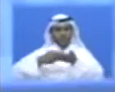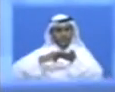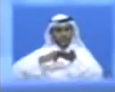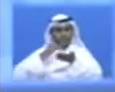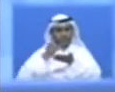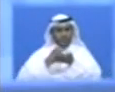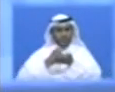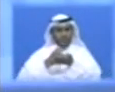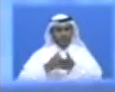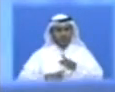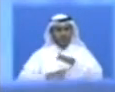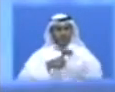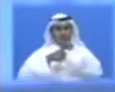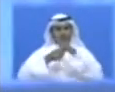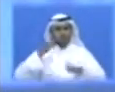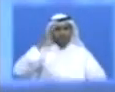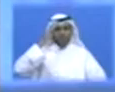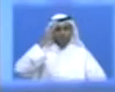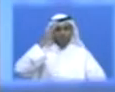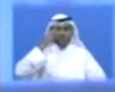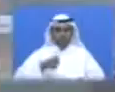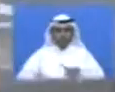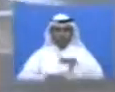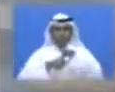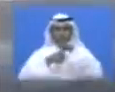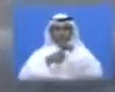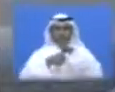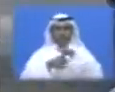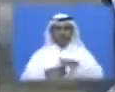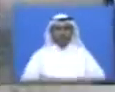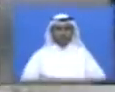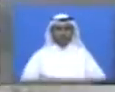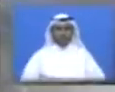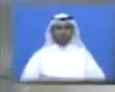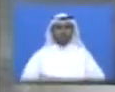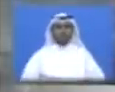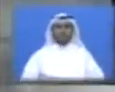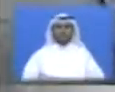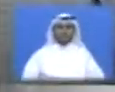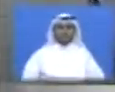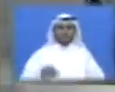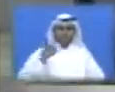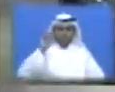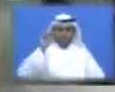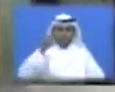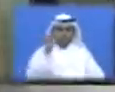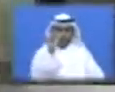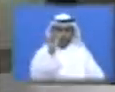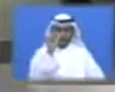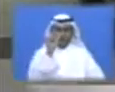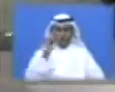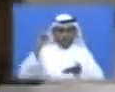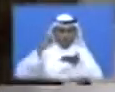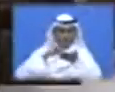الخاص لخادم الحرمين الشريفين الأمير مقرن بن عبد العزيز آل سعود البلاد مساء اليوم بعد